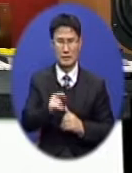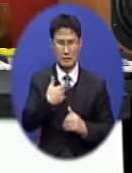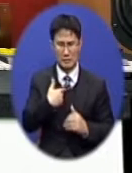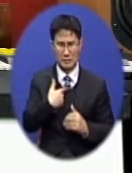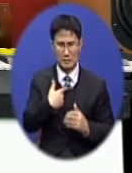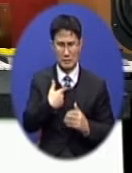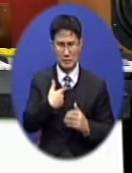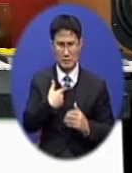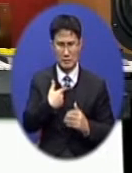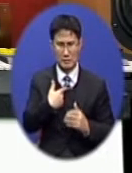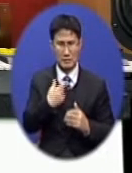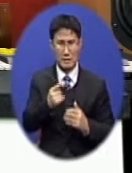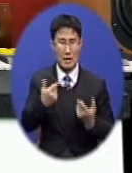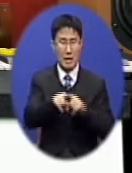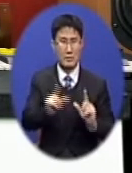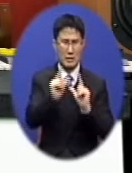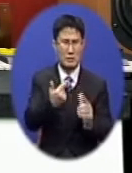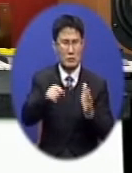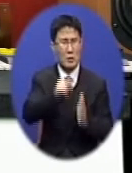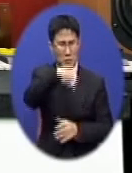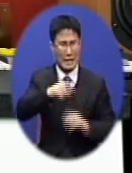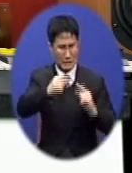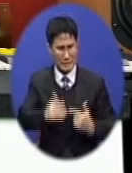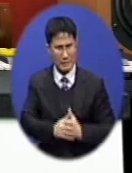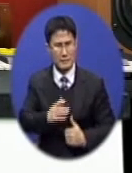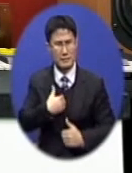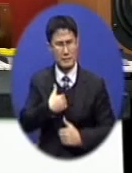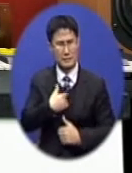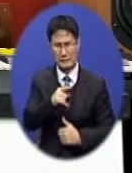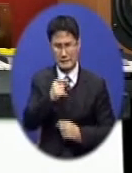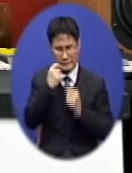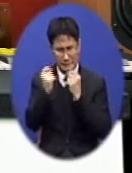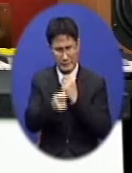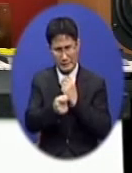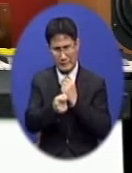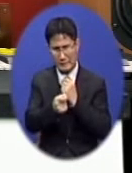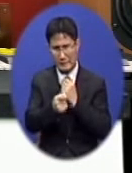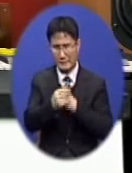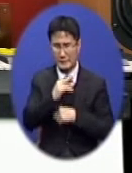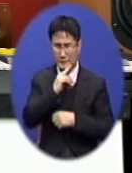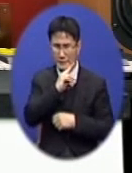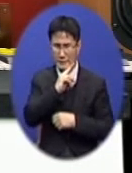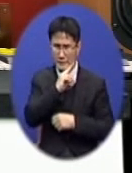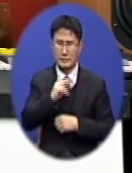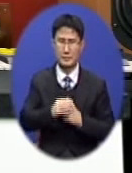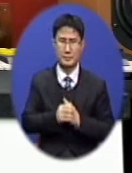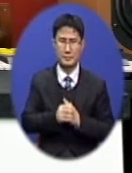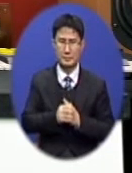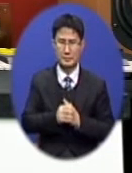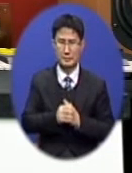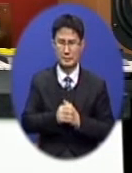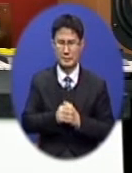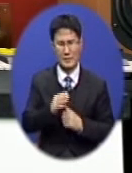살러 나오는 여자가 아니구나 하고 아닙니다. 너는 사기치러 나오는데 그런 여자들이 많잖아요. 예, 예. 너는 사기치러